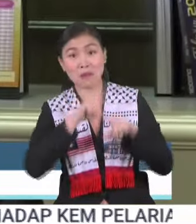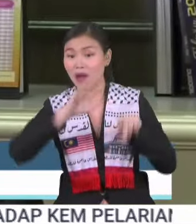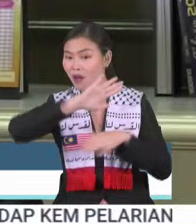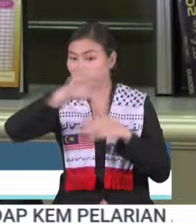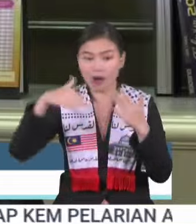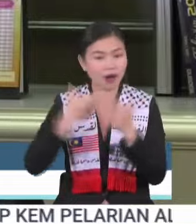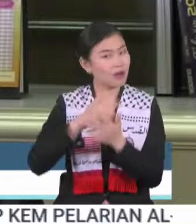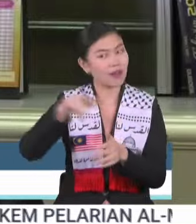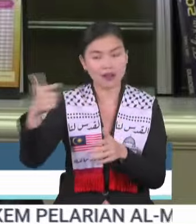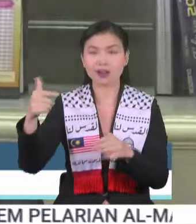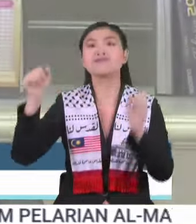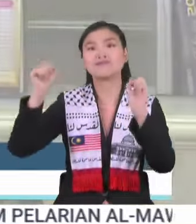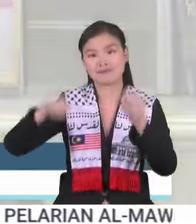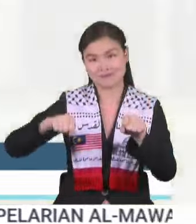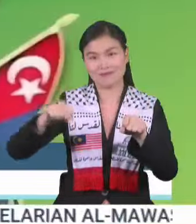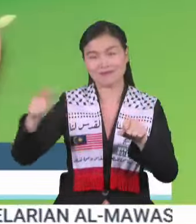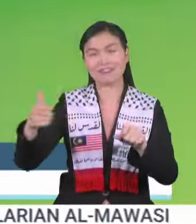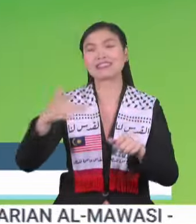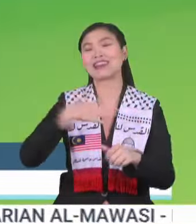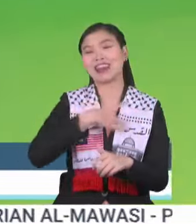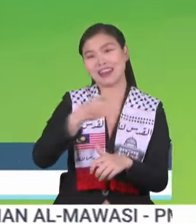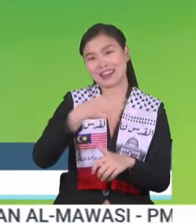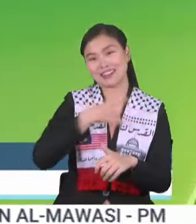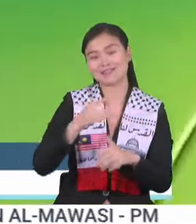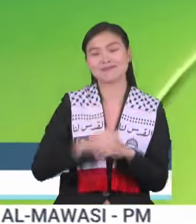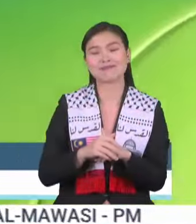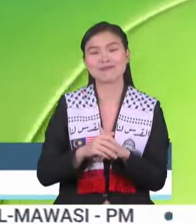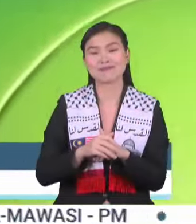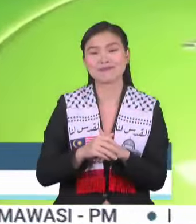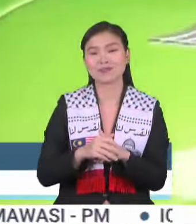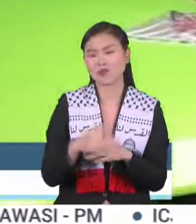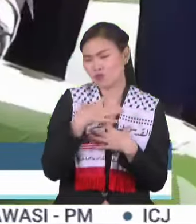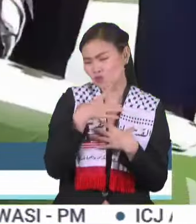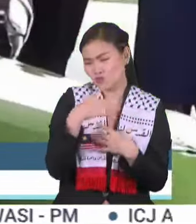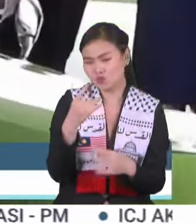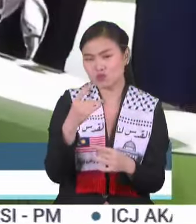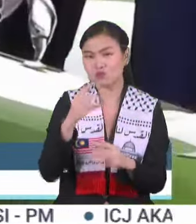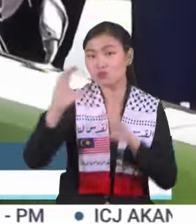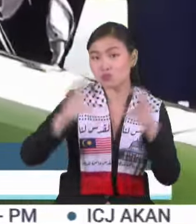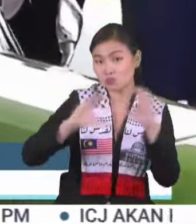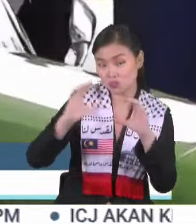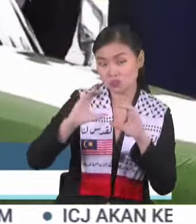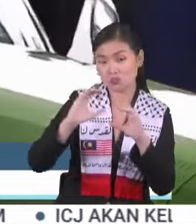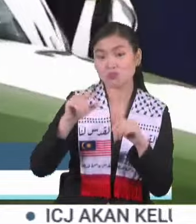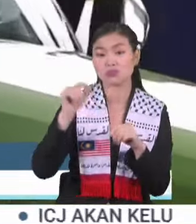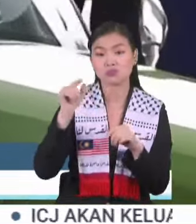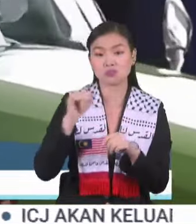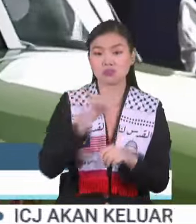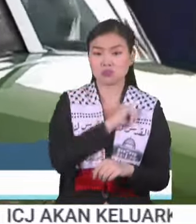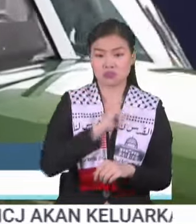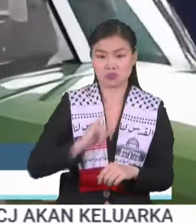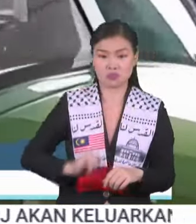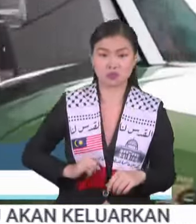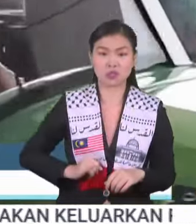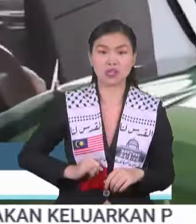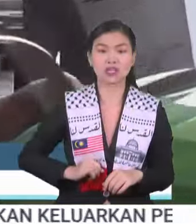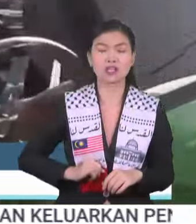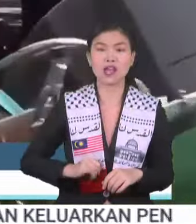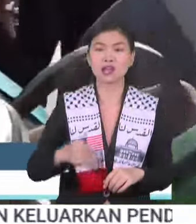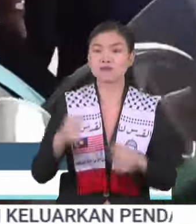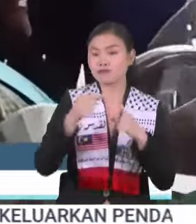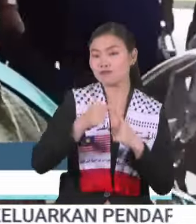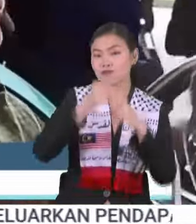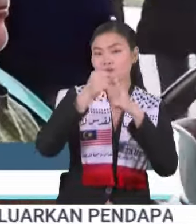buat. Itu hobi tuanku. Selain minat terhadap kenderaan, baginda juga mempunyai hobi